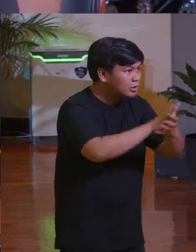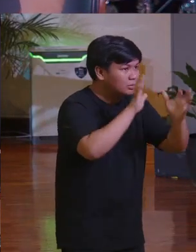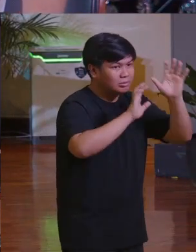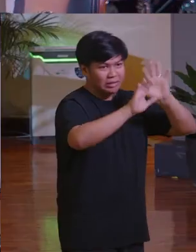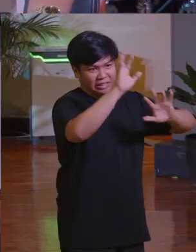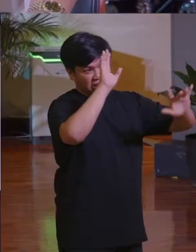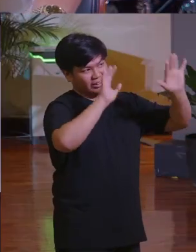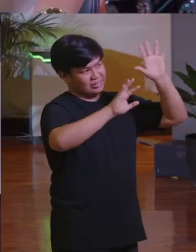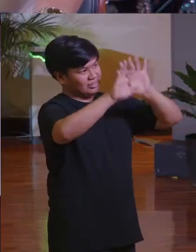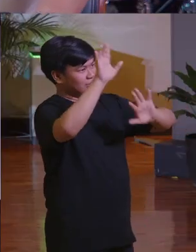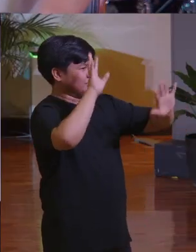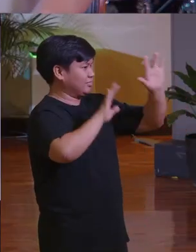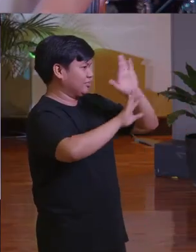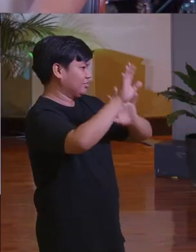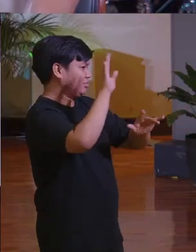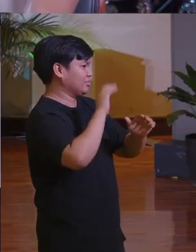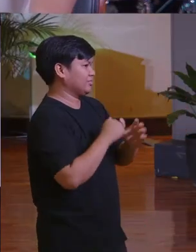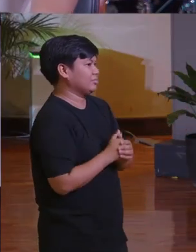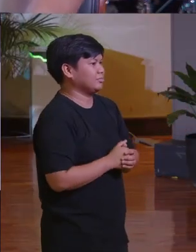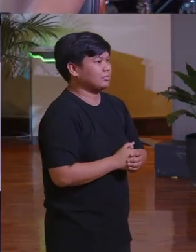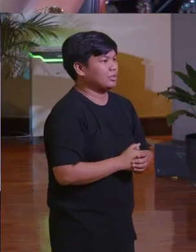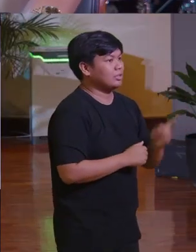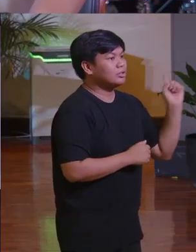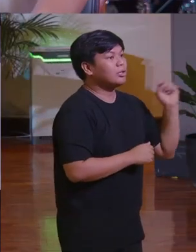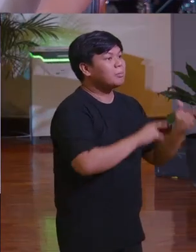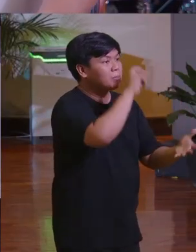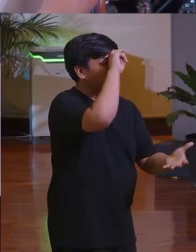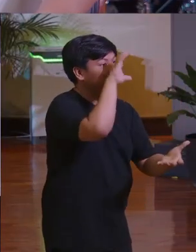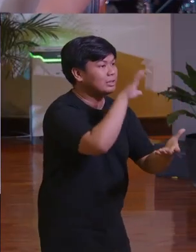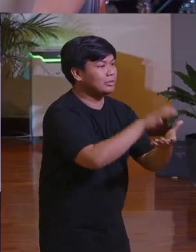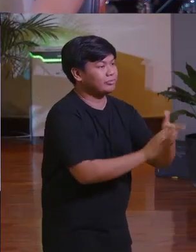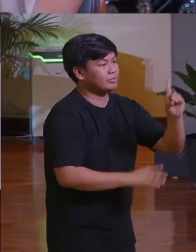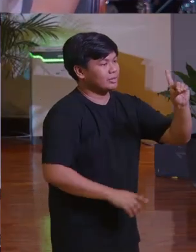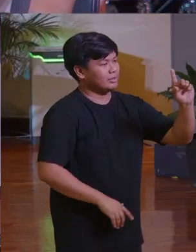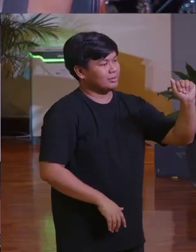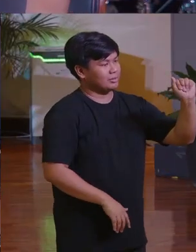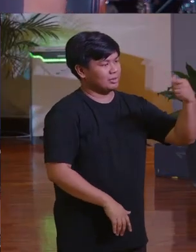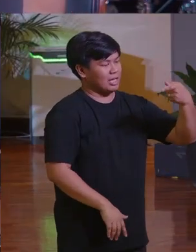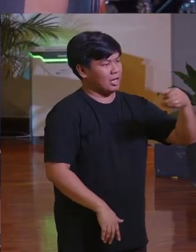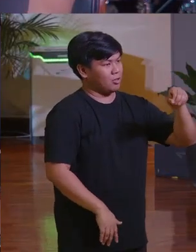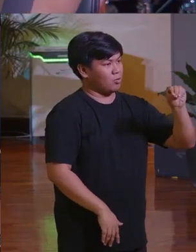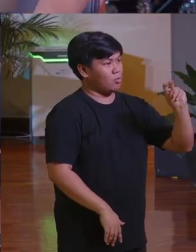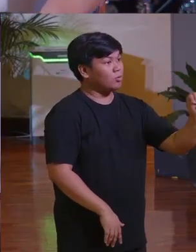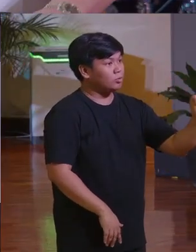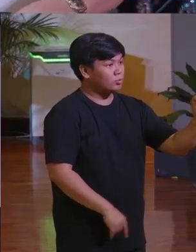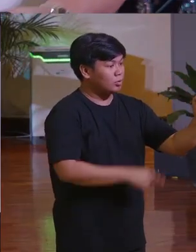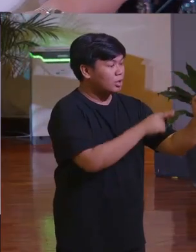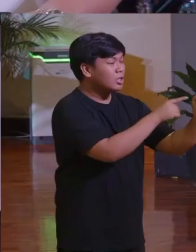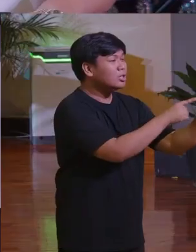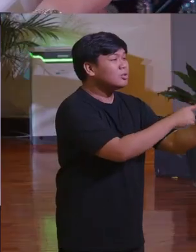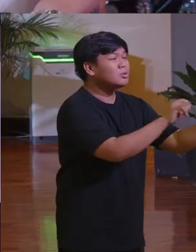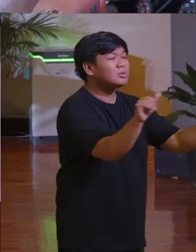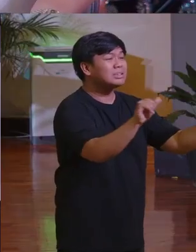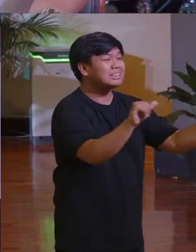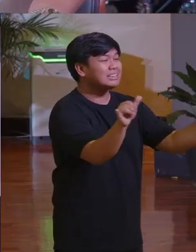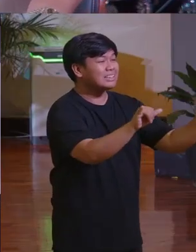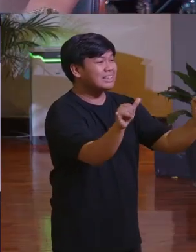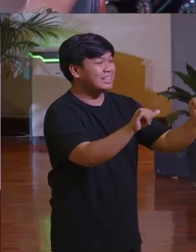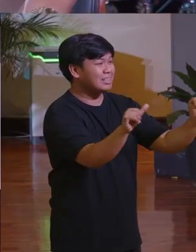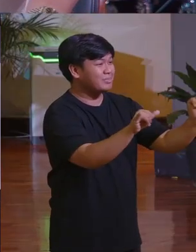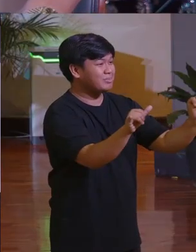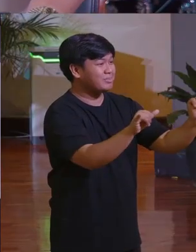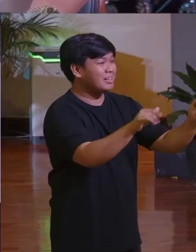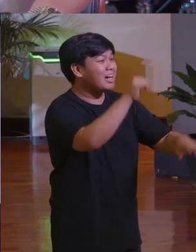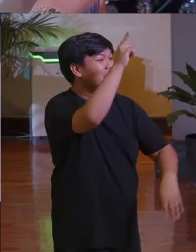ironic, no? Naniniwala po sila kay Dagon. Si Dagon po ay ang god of the